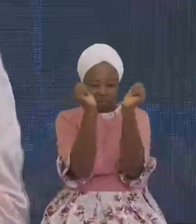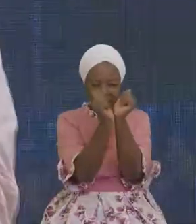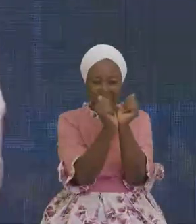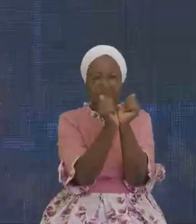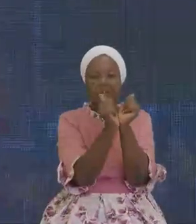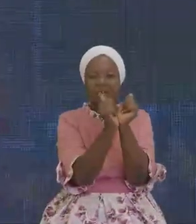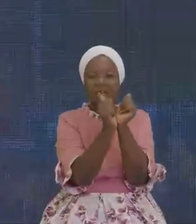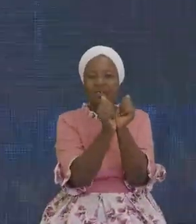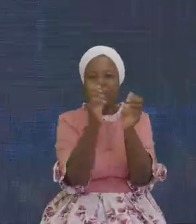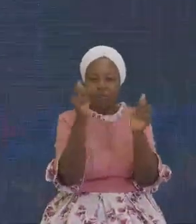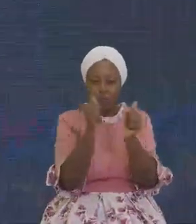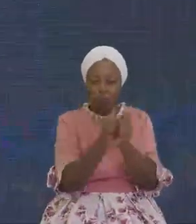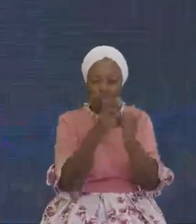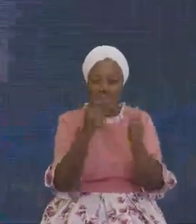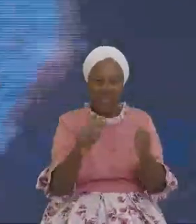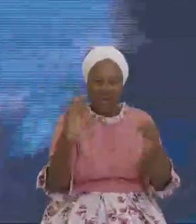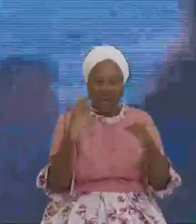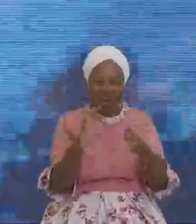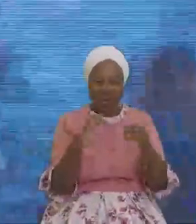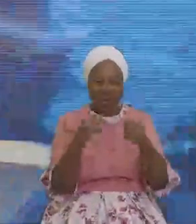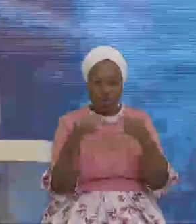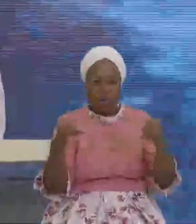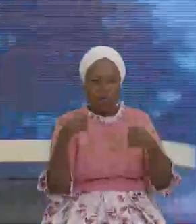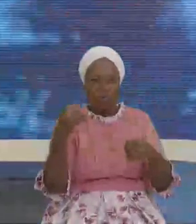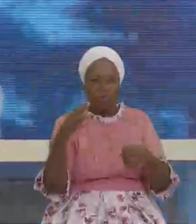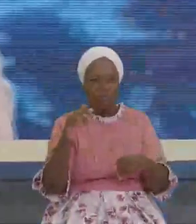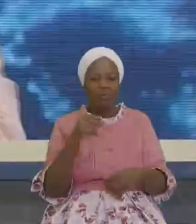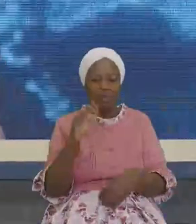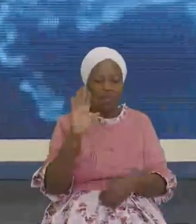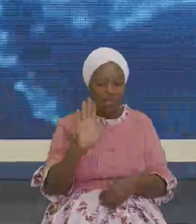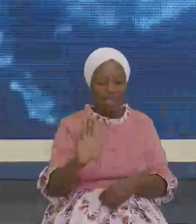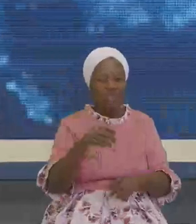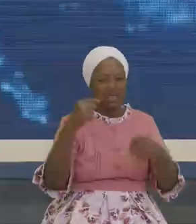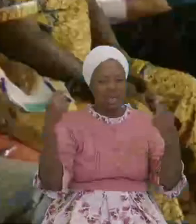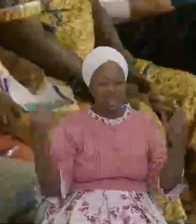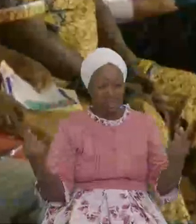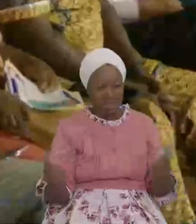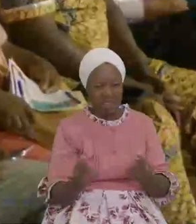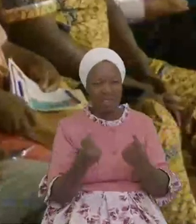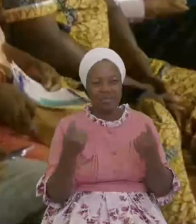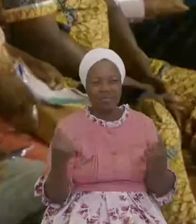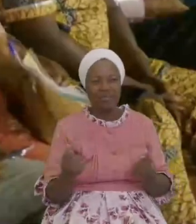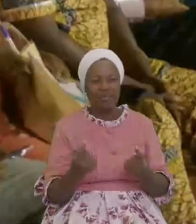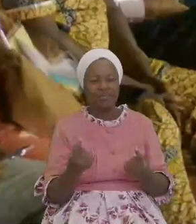Il est saisi, il est lié, il est enlacé par les liens de son péché.